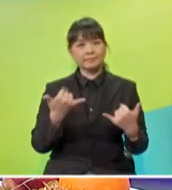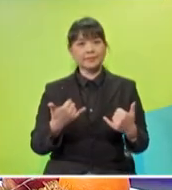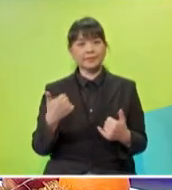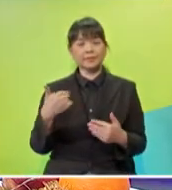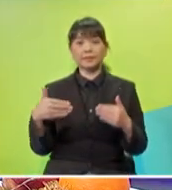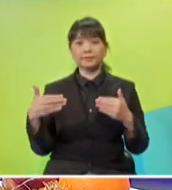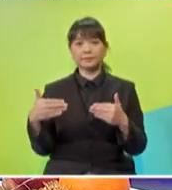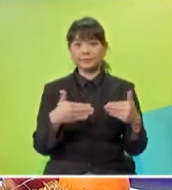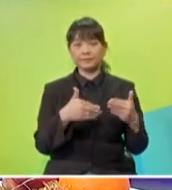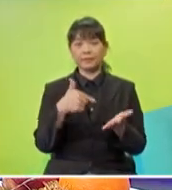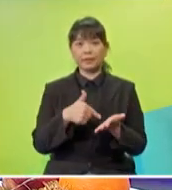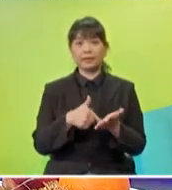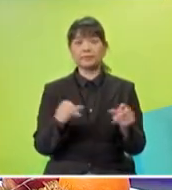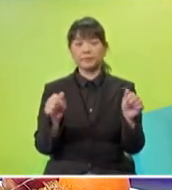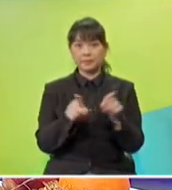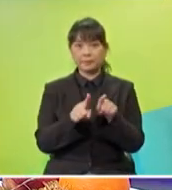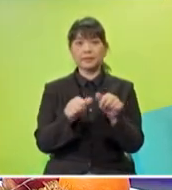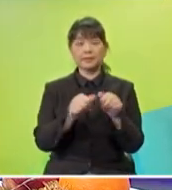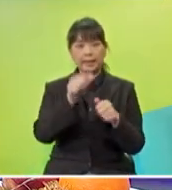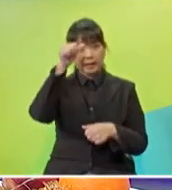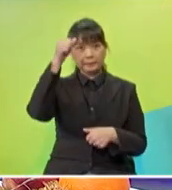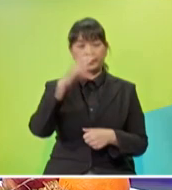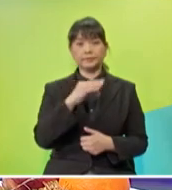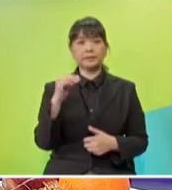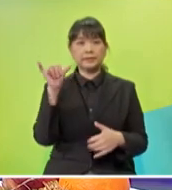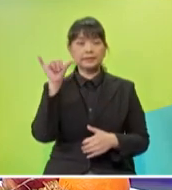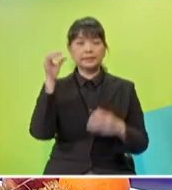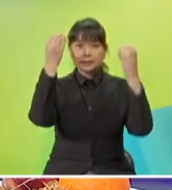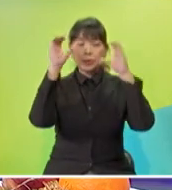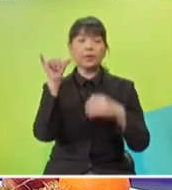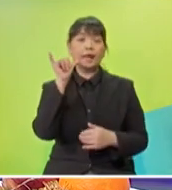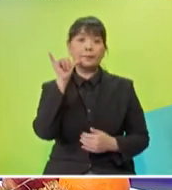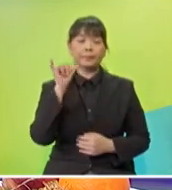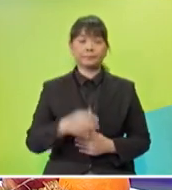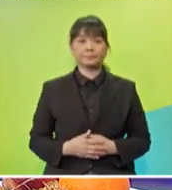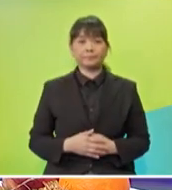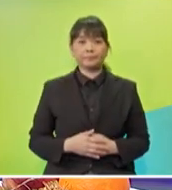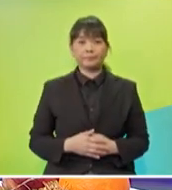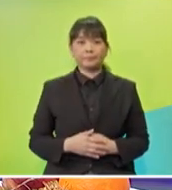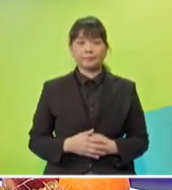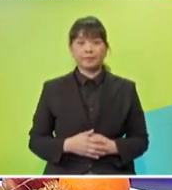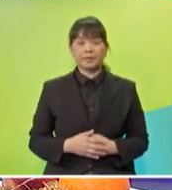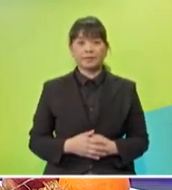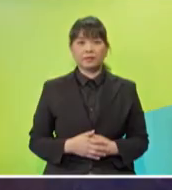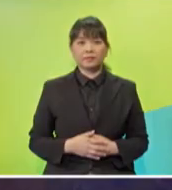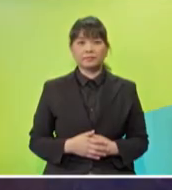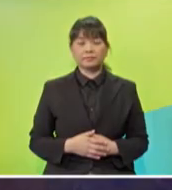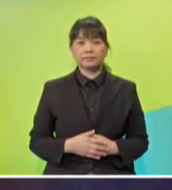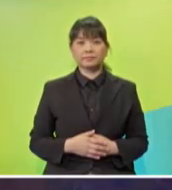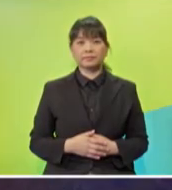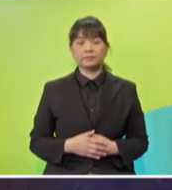bersama dengan saya Akma nazriel kali ini ada soalan pengukuhan betul